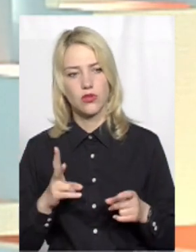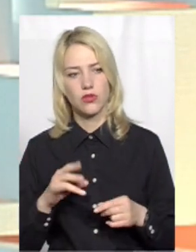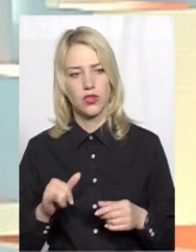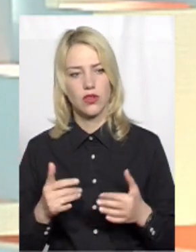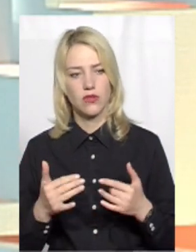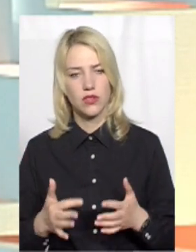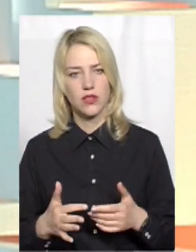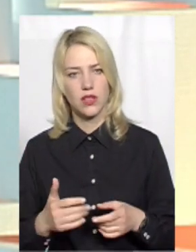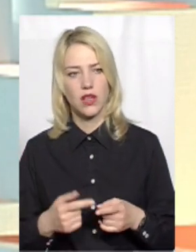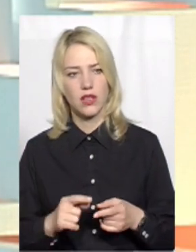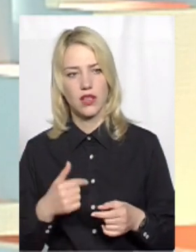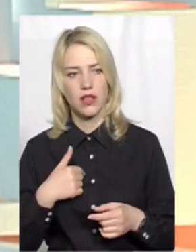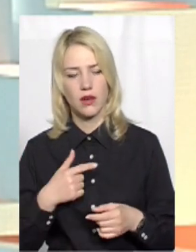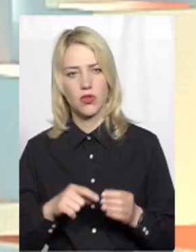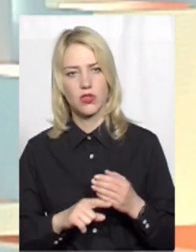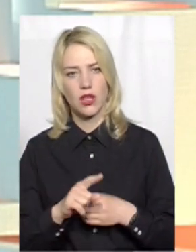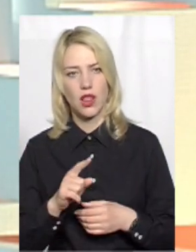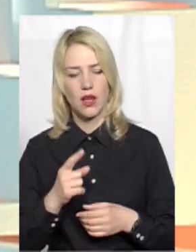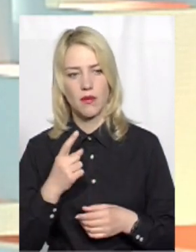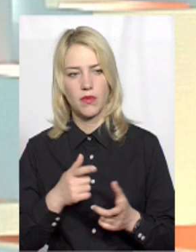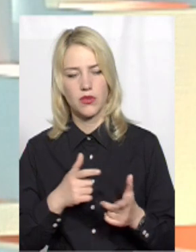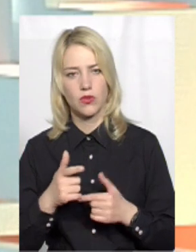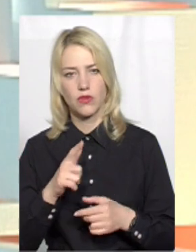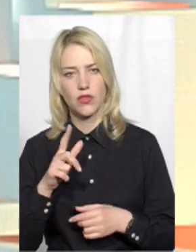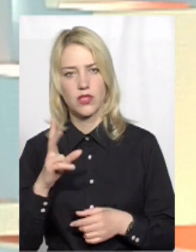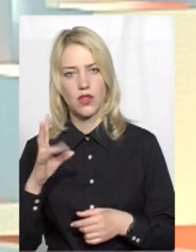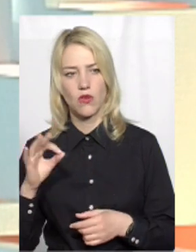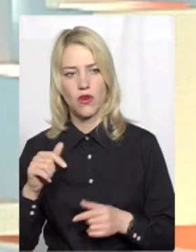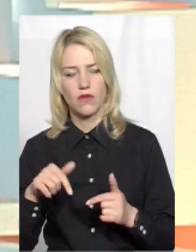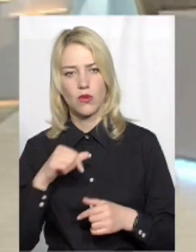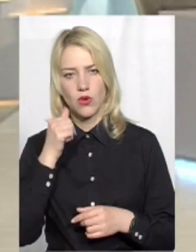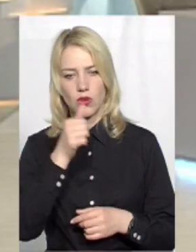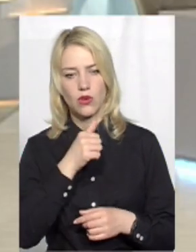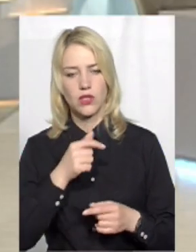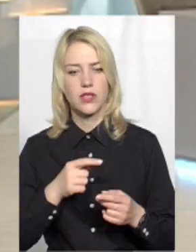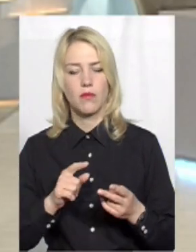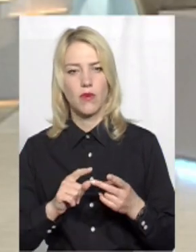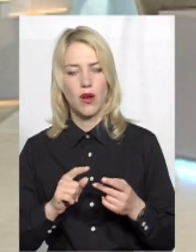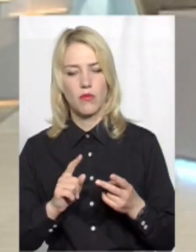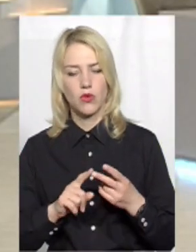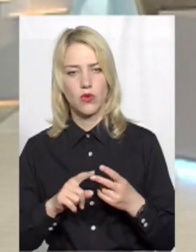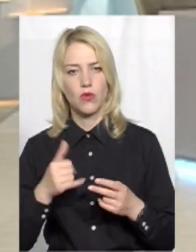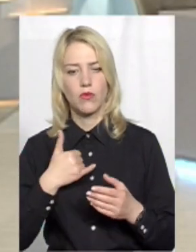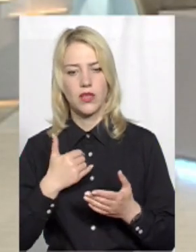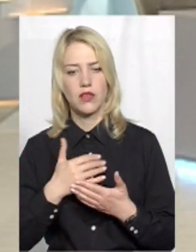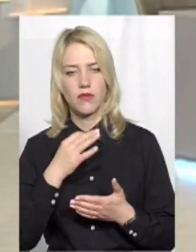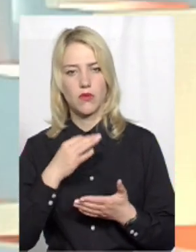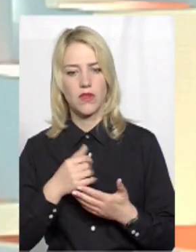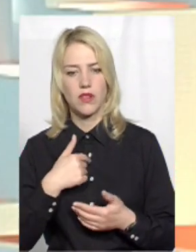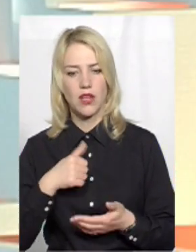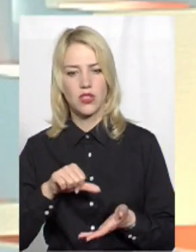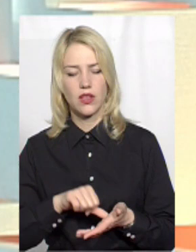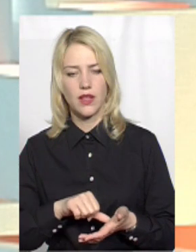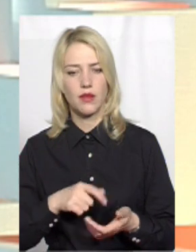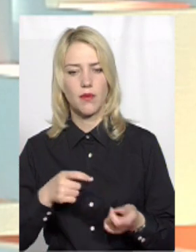ні, оскільки, по-перше, я почала трошки підготовку до ЗНО у цьому році. А по-друге, я вже маю певну відповідальність, тобто я член